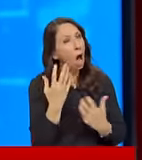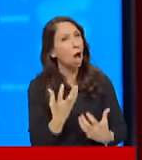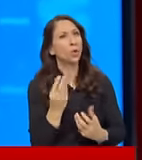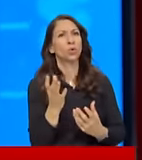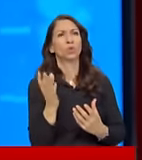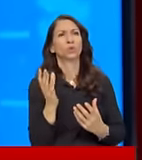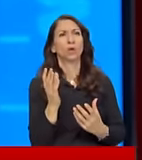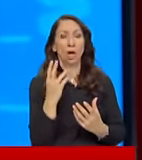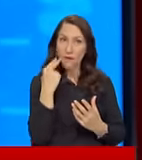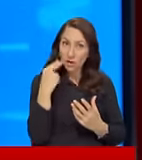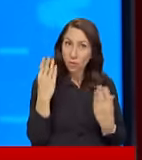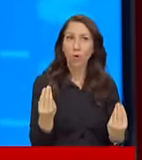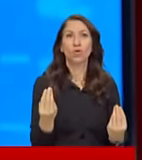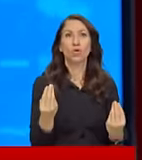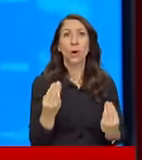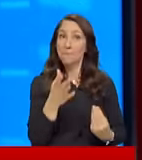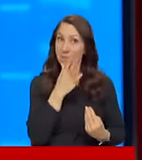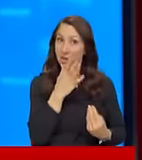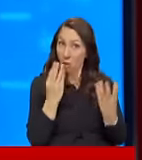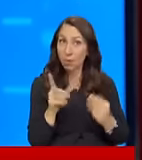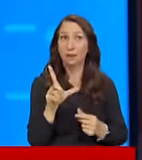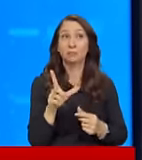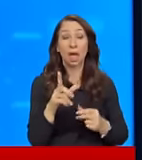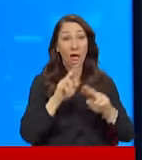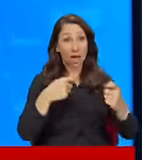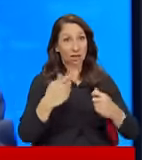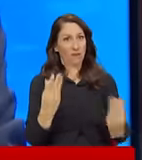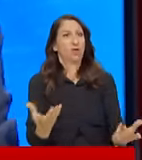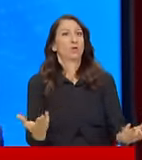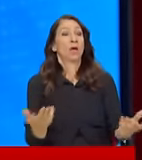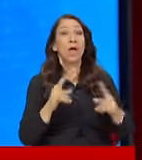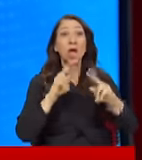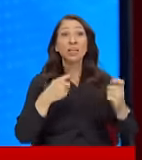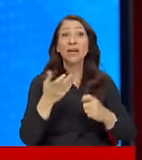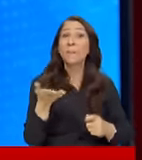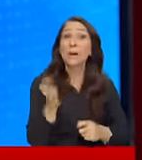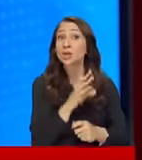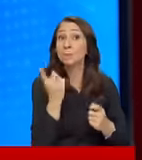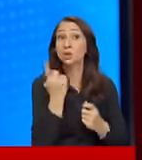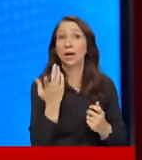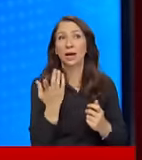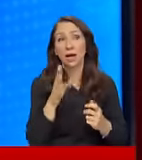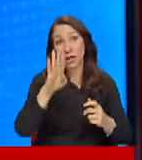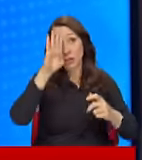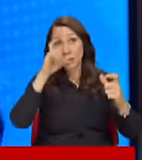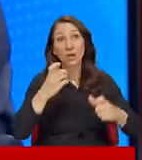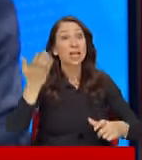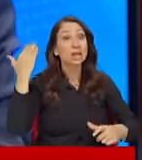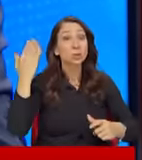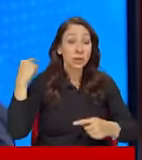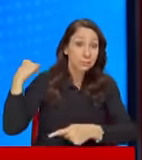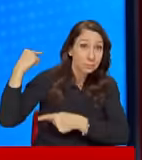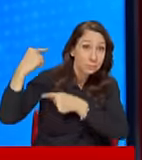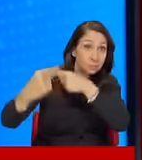ol, efendi ol, bilgili ol. Yani esnaf ol. Hani esnaflık başka bir yerdir. İstanbul'un geçmişinden